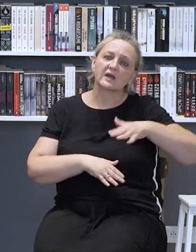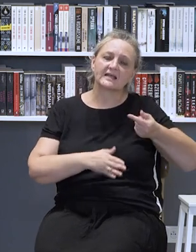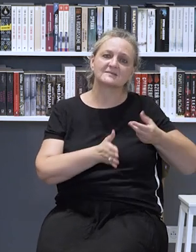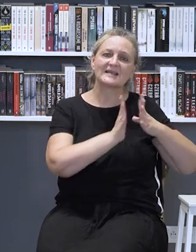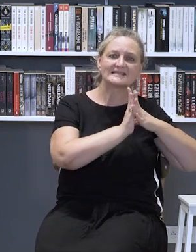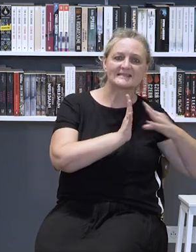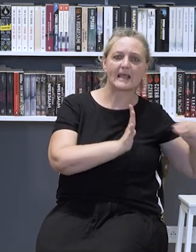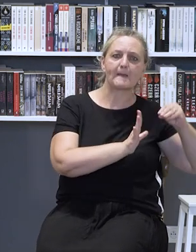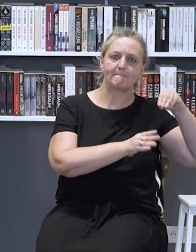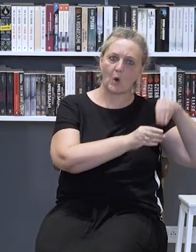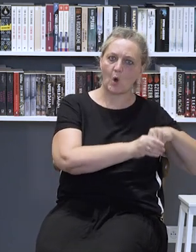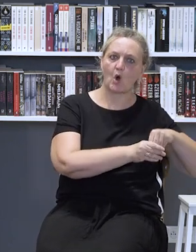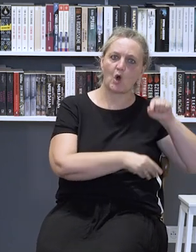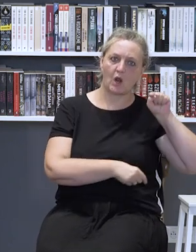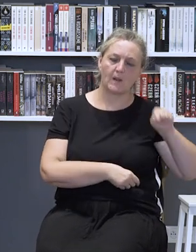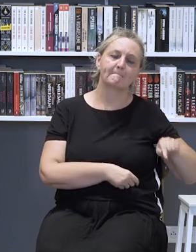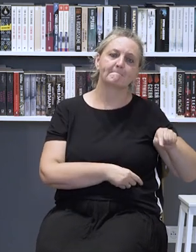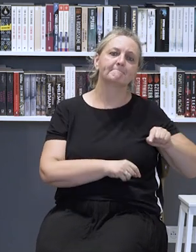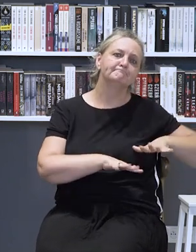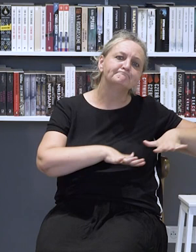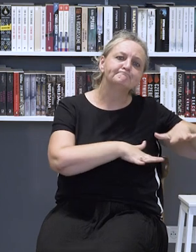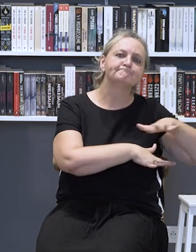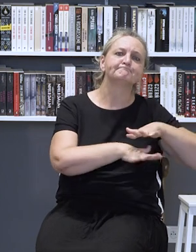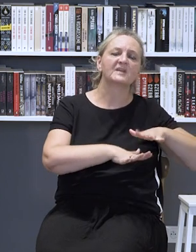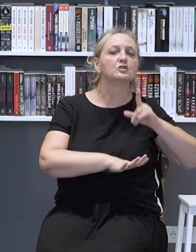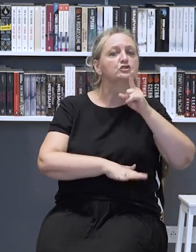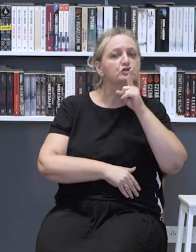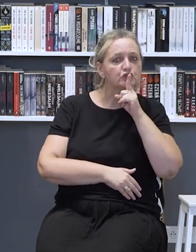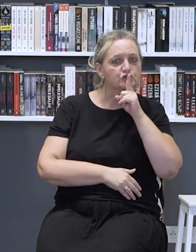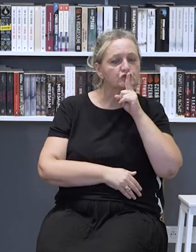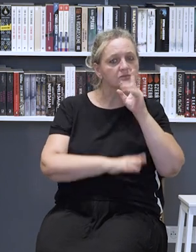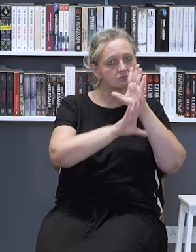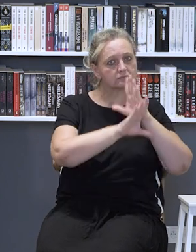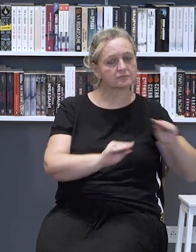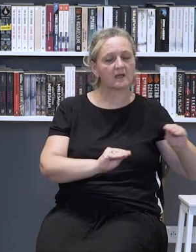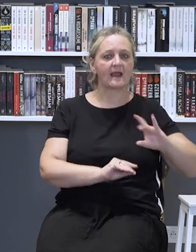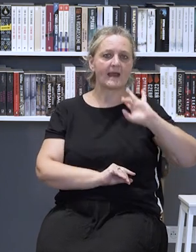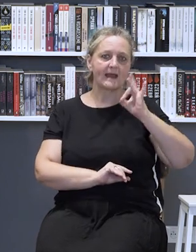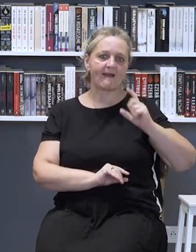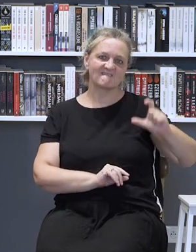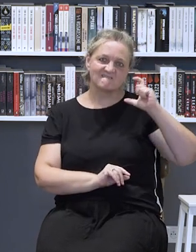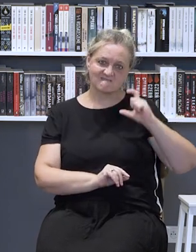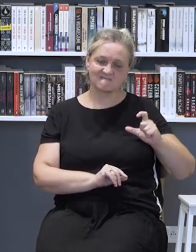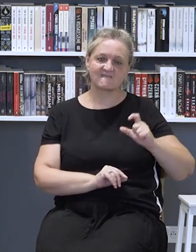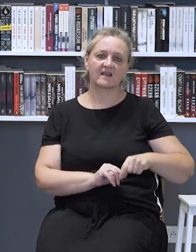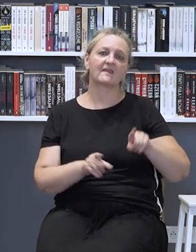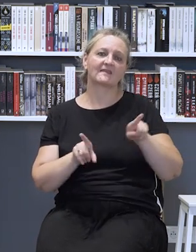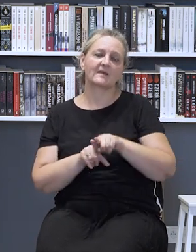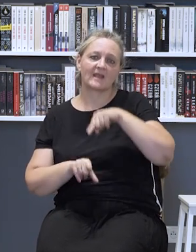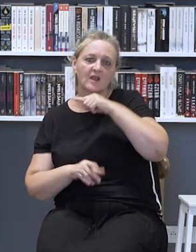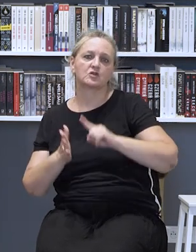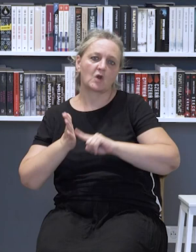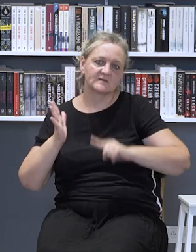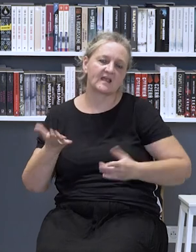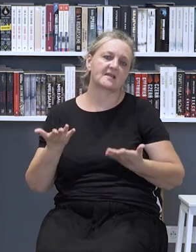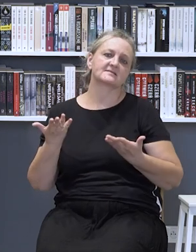symbolicznej, w której się poruszają, czyli ciszy, wielką literą, tak jak Indianie,